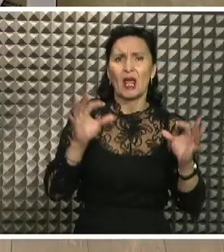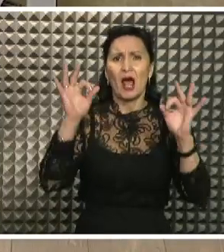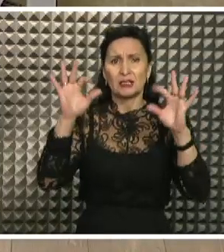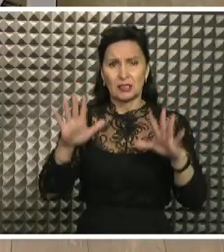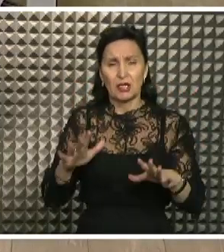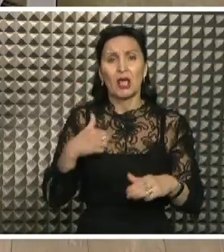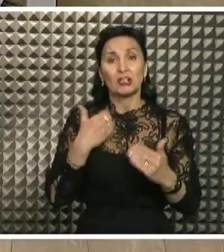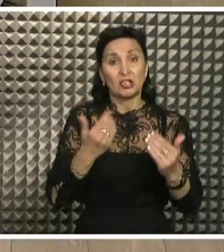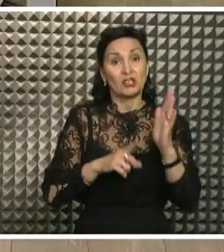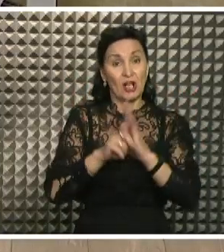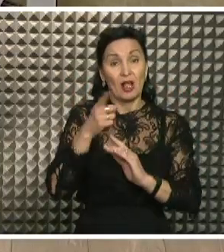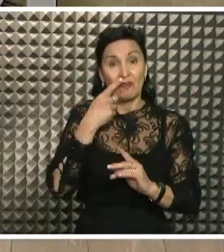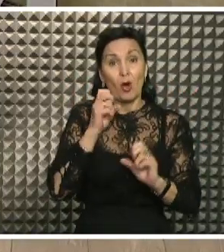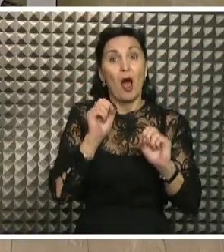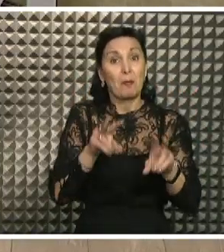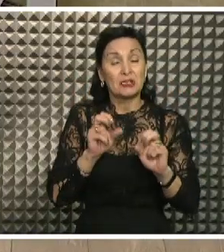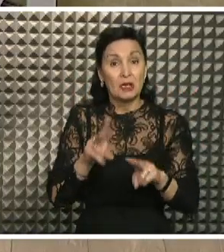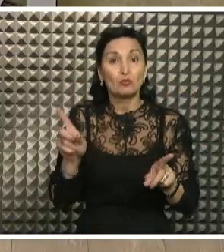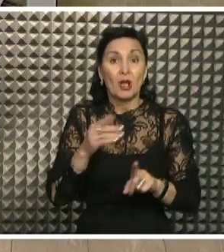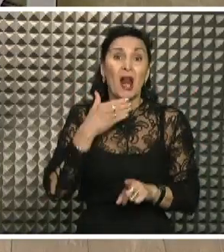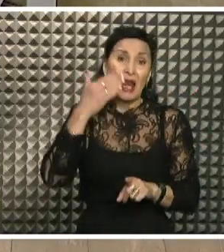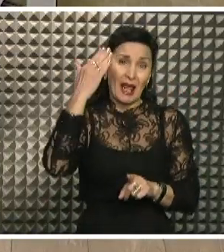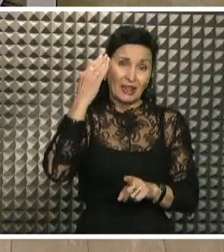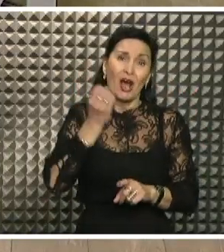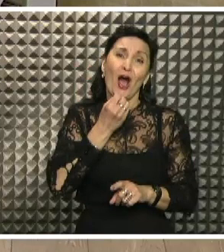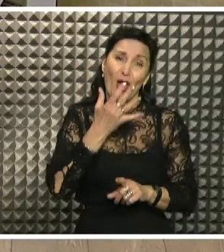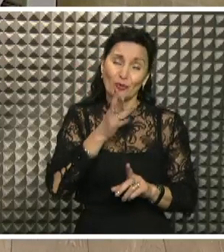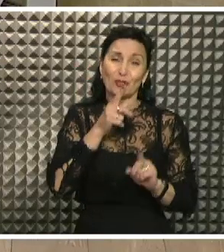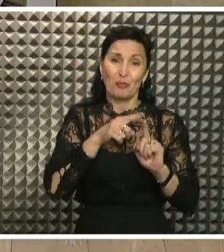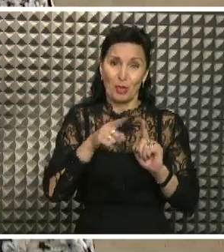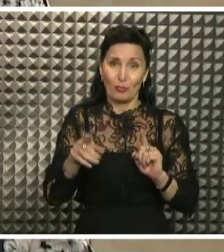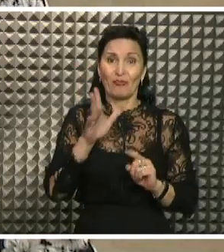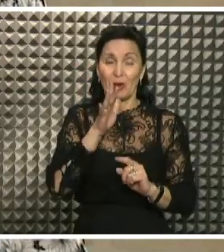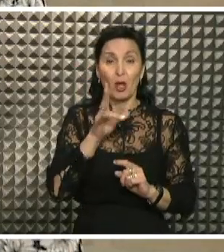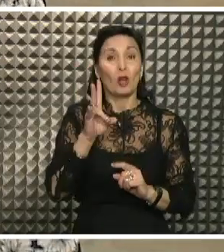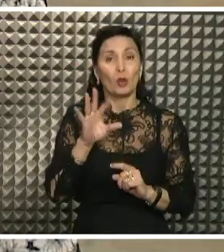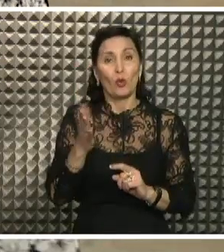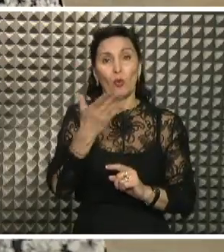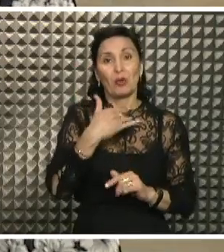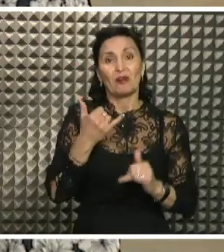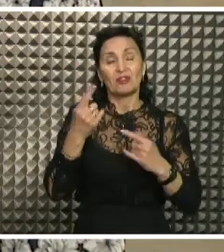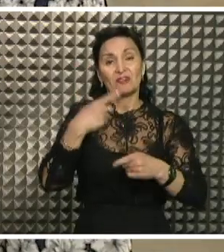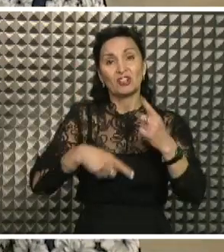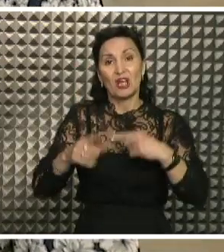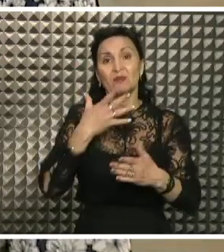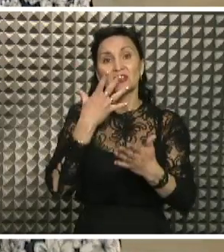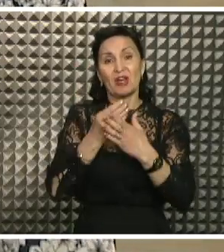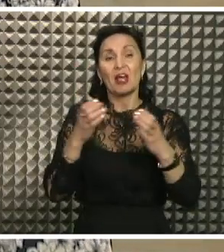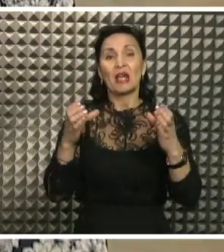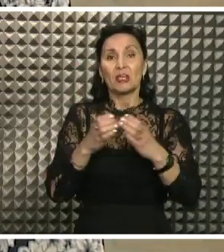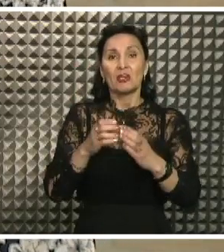я сначала сейчас говорю об осеннем, потому что лето вроде как хороший период времени, но мы возвращаемся в свои